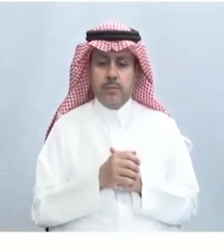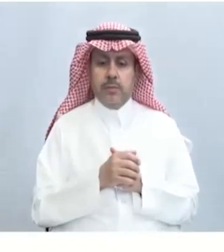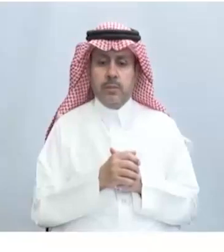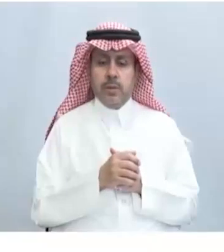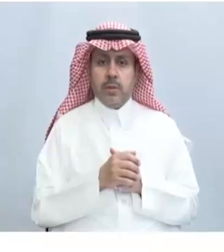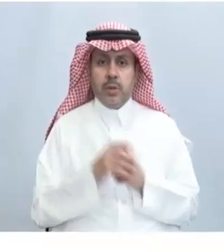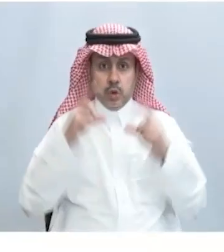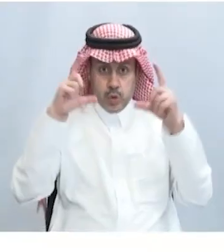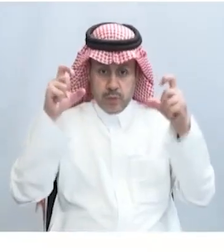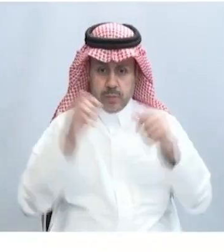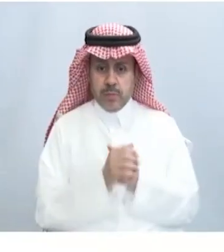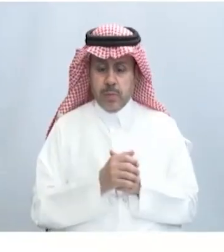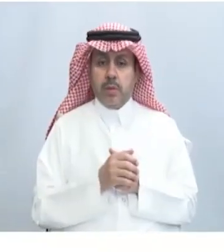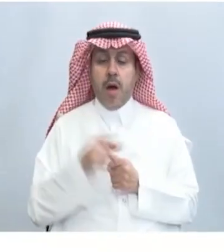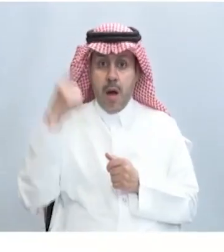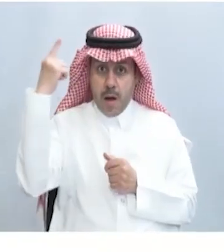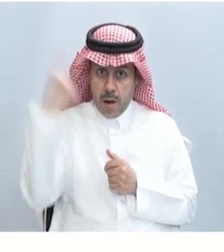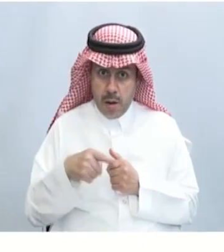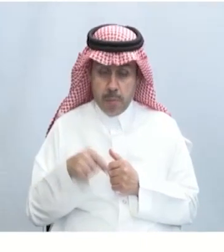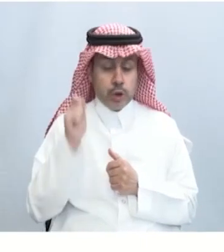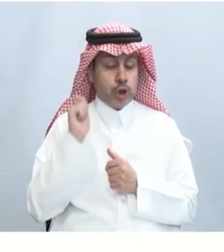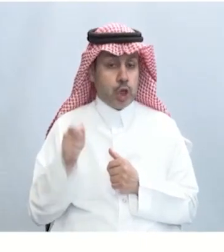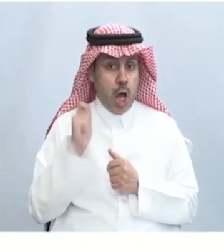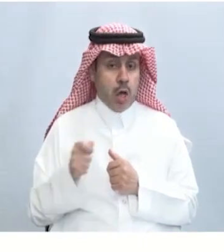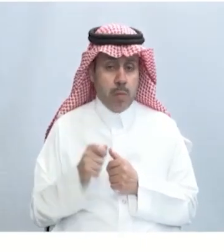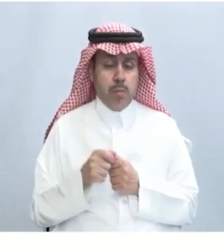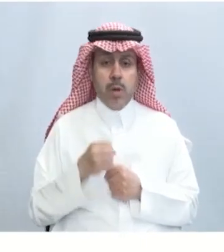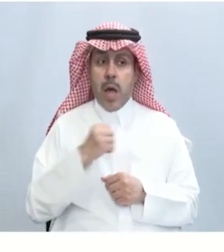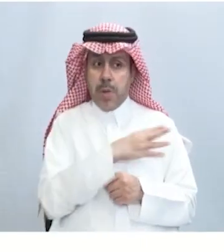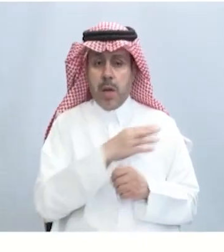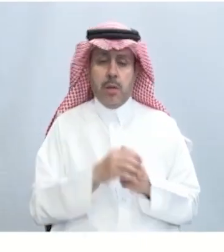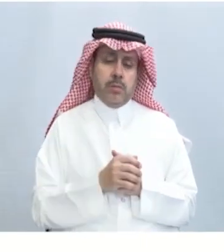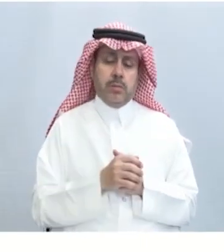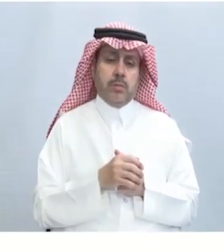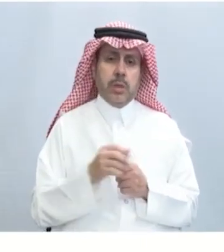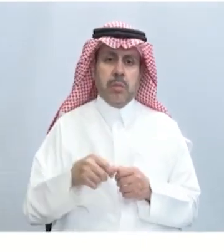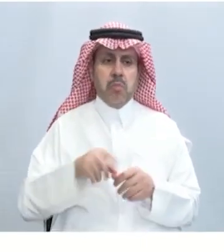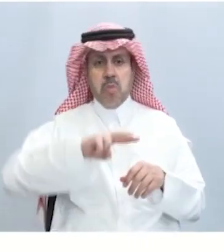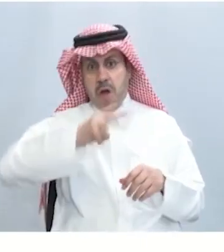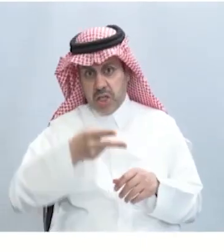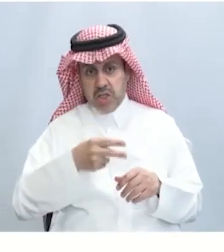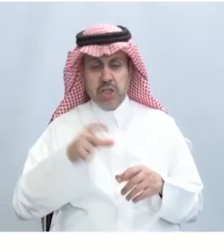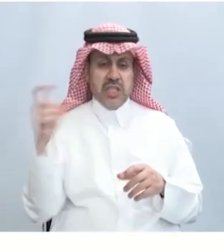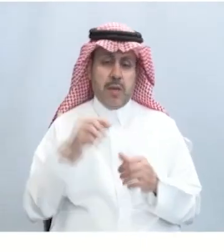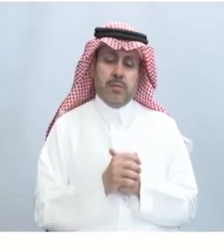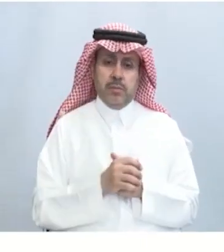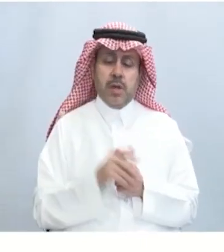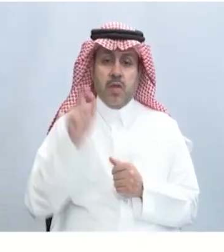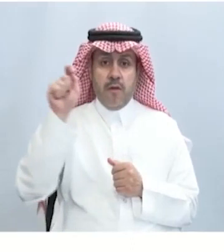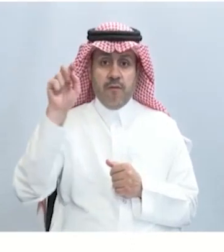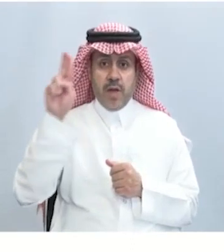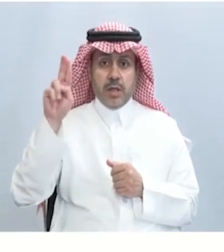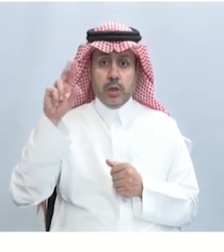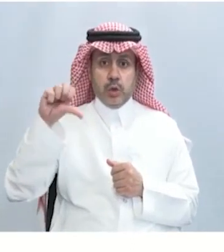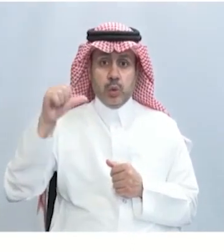والسنه حرمه التحاكم الى العادات والاعراف القبليه المخالفه للشريعه الاسلاميه هذه فتوى مهمه جدا ينبغي ان